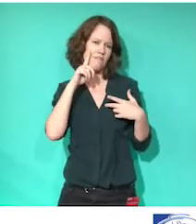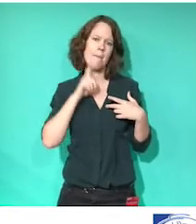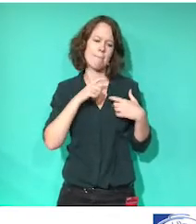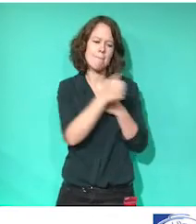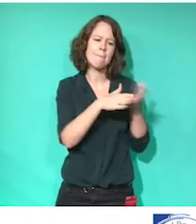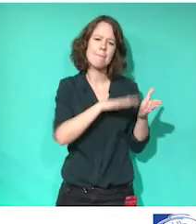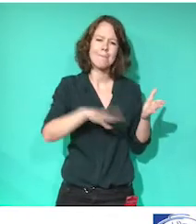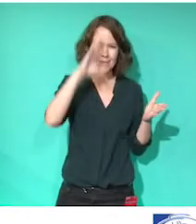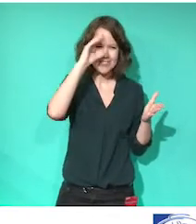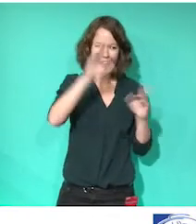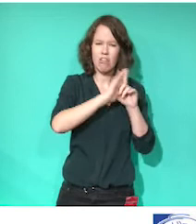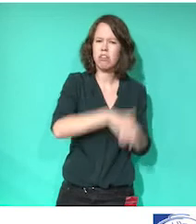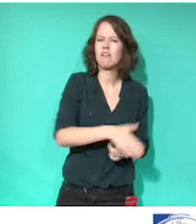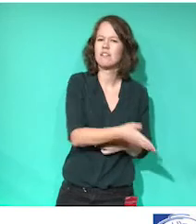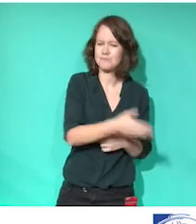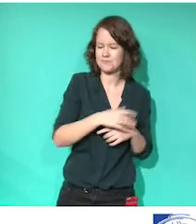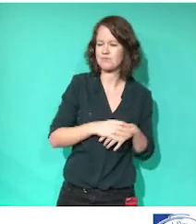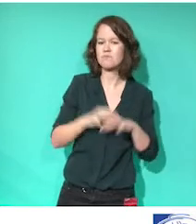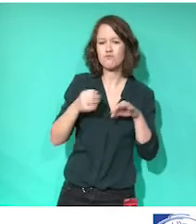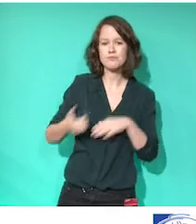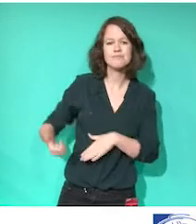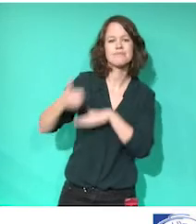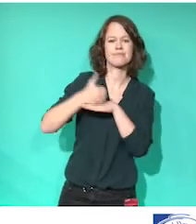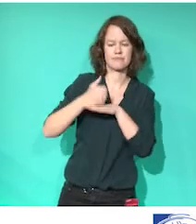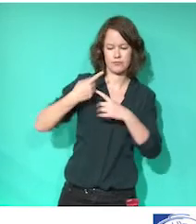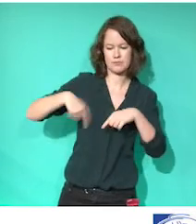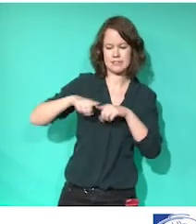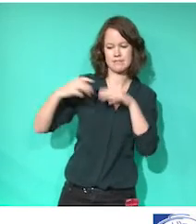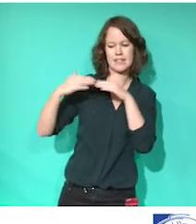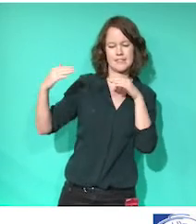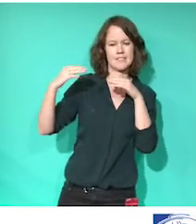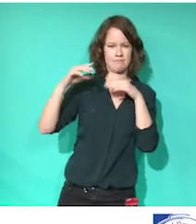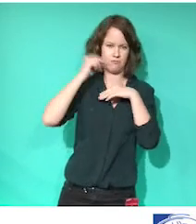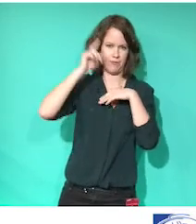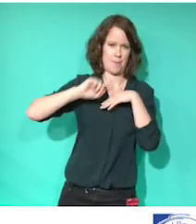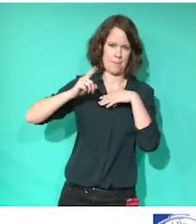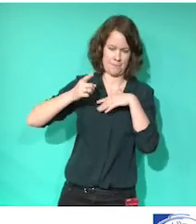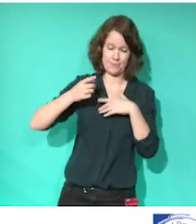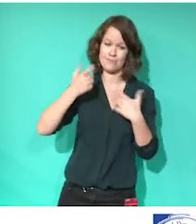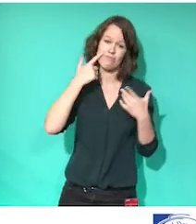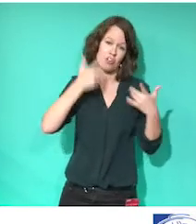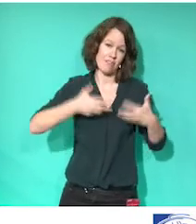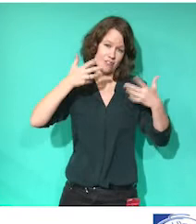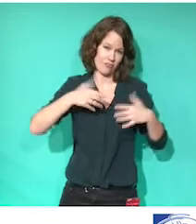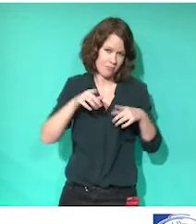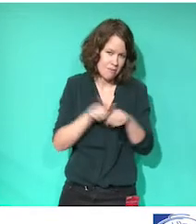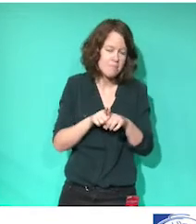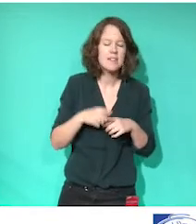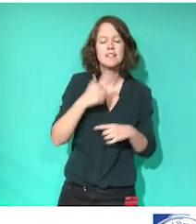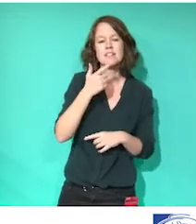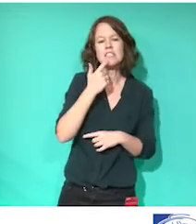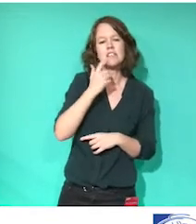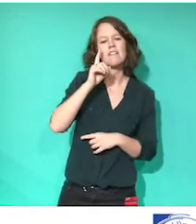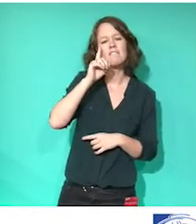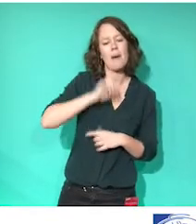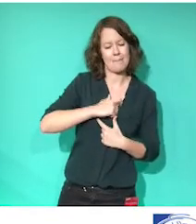porté donc par le Conseil supérieur de l'égalité professionnelle entre les femmes et les hommes. Un constat aussi, quelques chiffres à vous donner. 84%